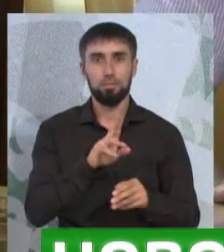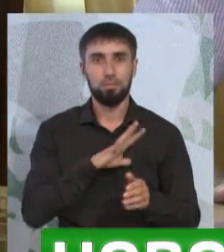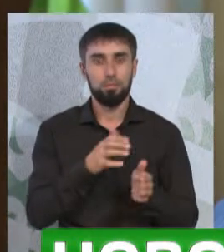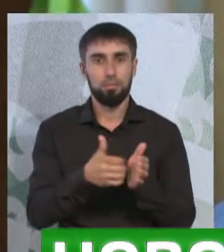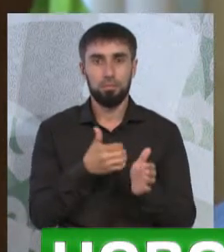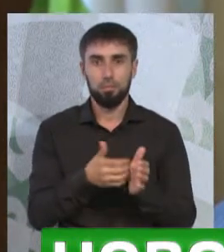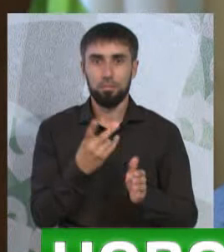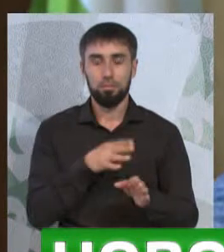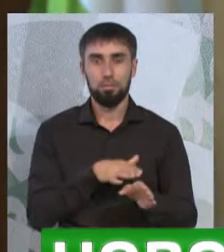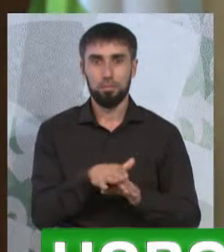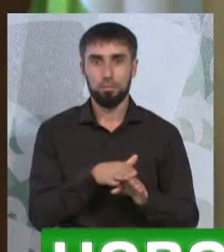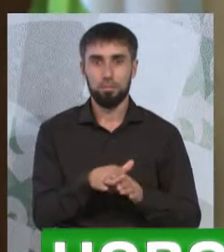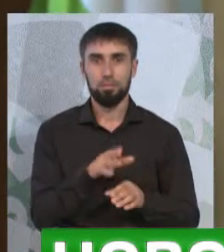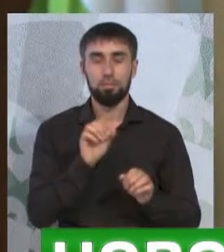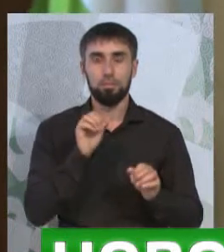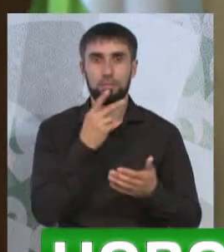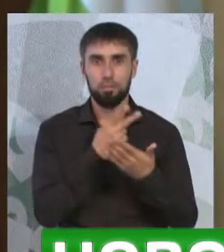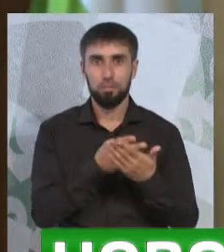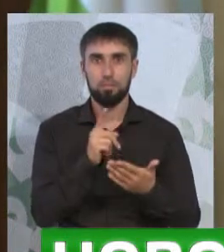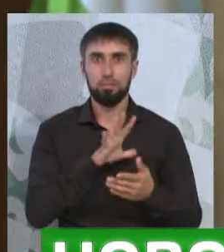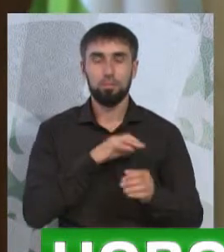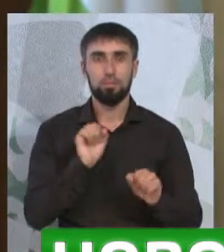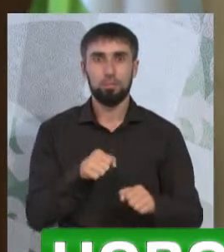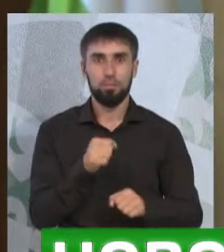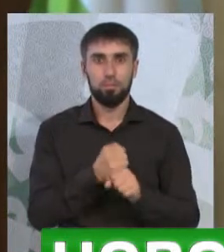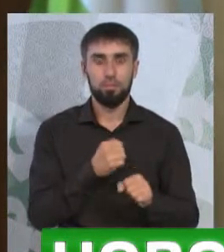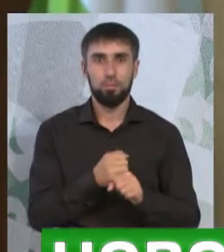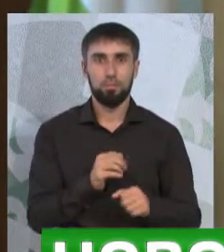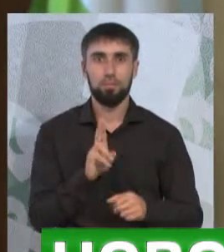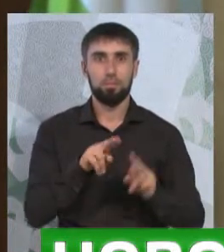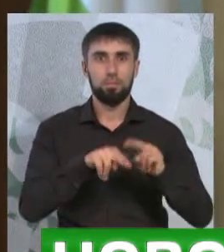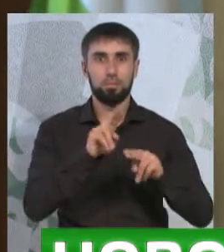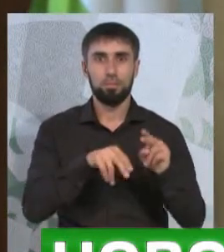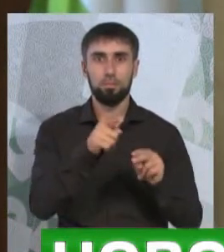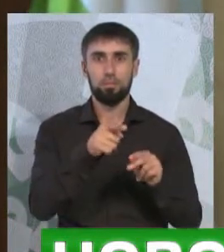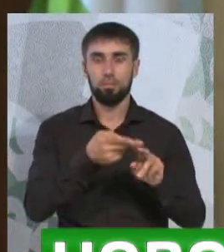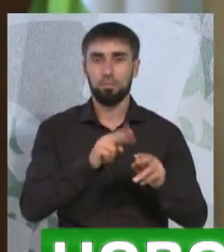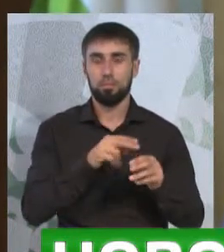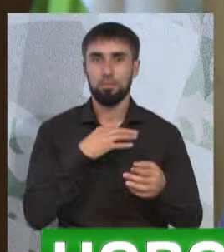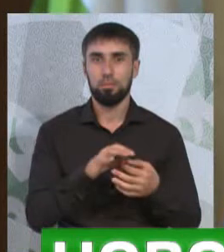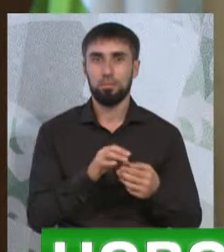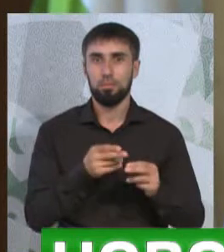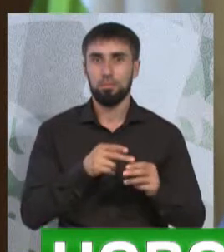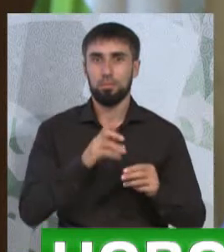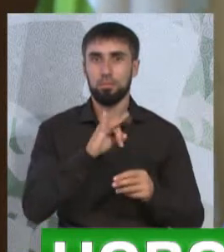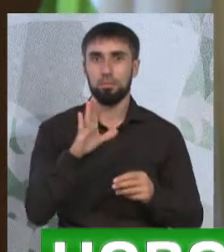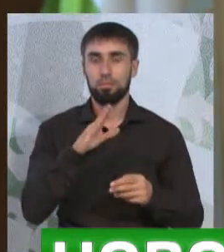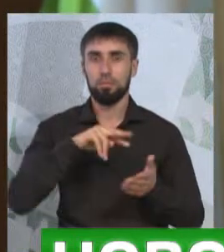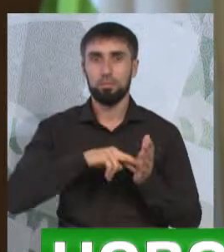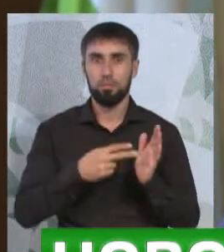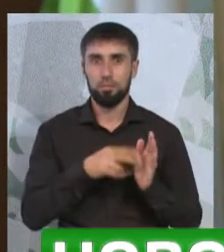недостатки, смотрим, что можно сделать с теми нерадивыми строителями, которые срывают нам планы выполнения